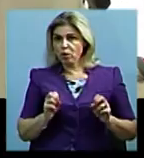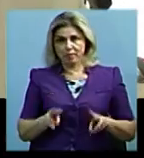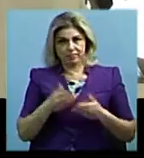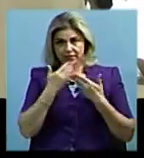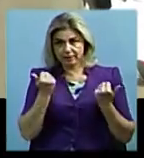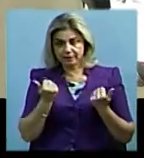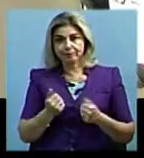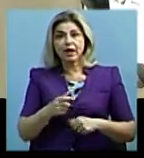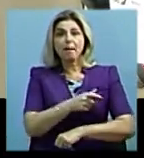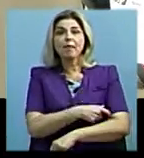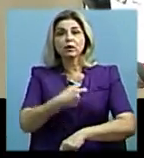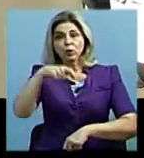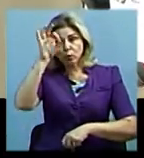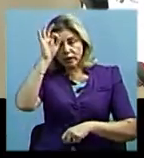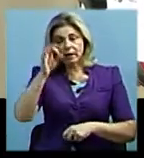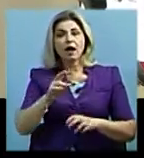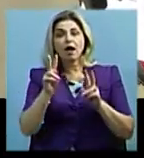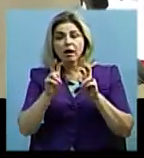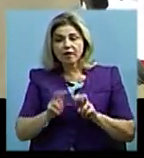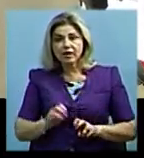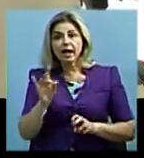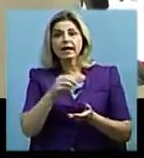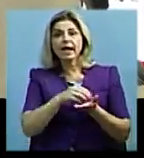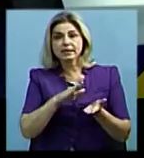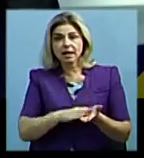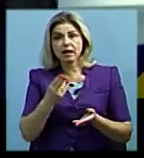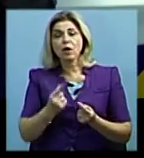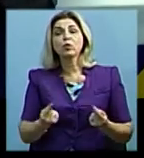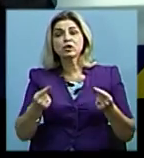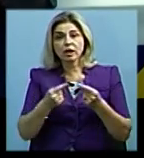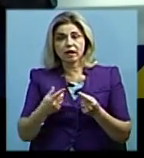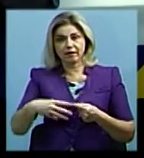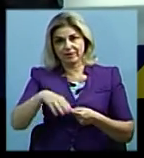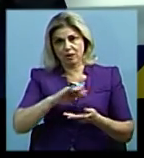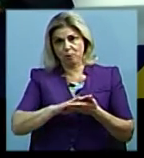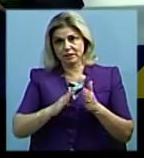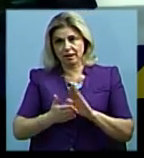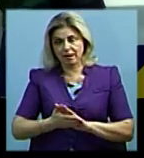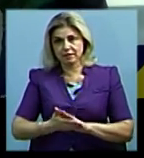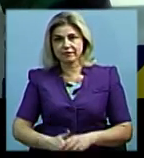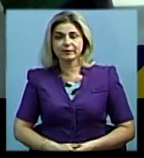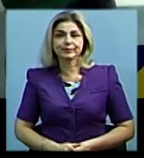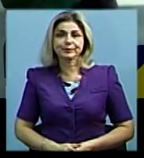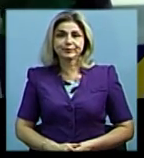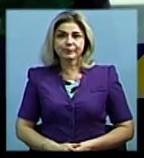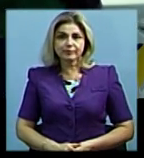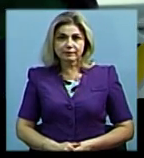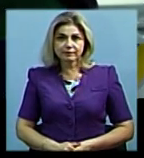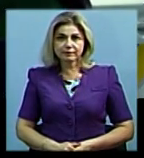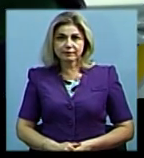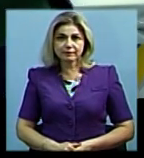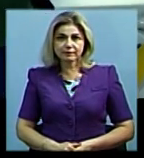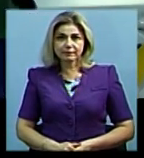загрожує. Патрульні переглядають відео з відеореєстратору для встановлення усіх обставин. Світлана Кльосова, Олександр Пан, Ігор Чорний, телевізійні